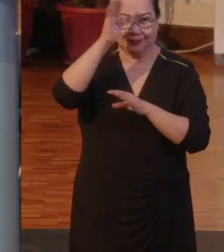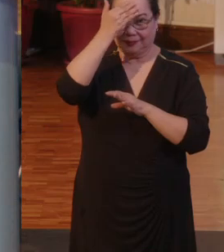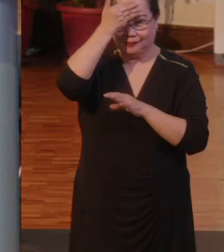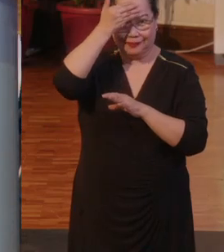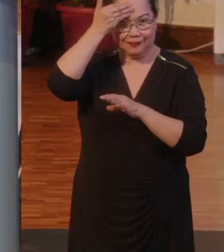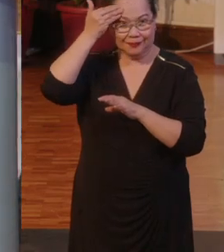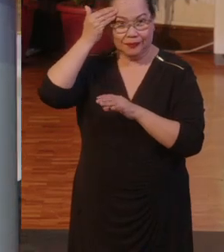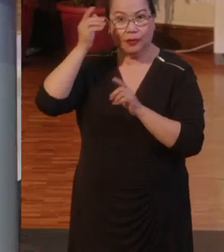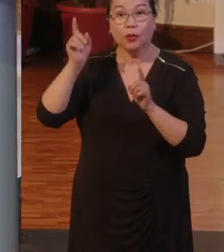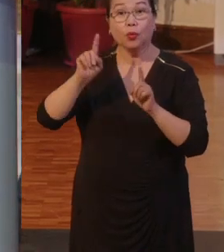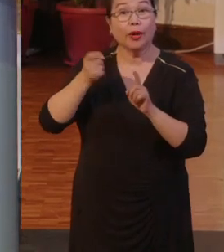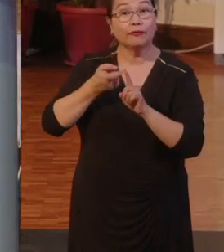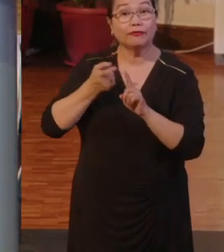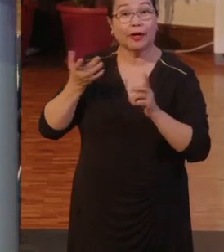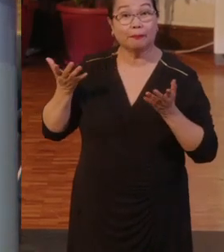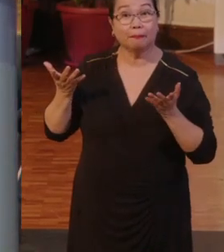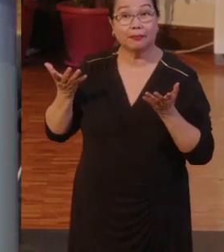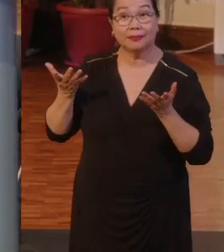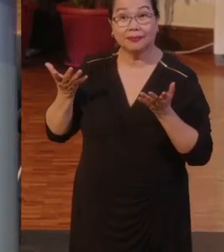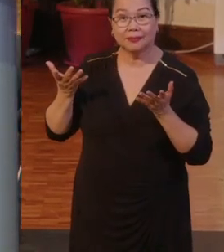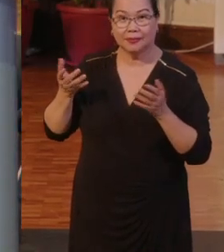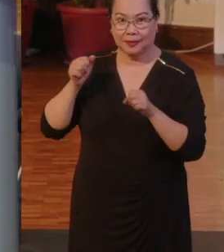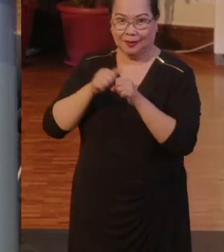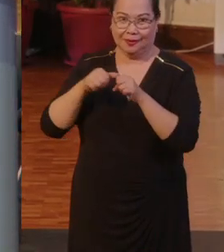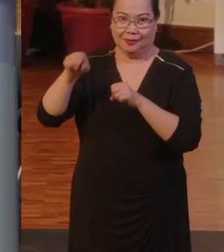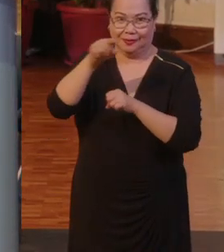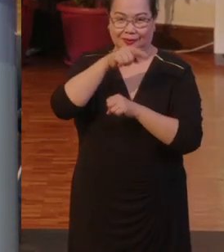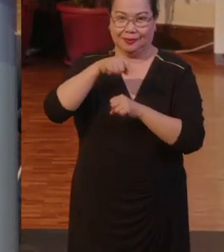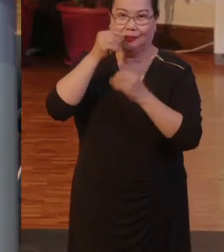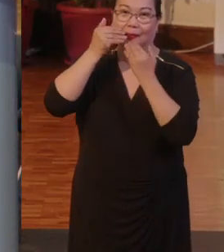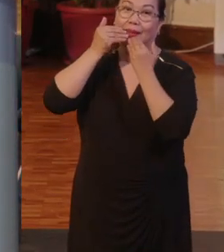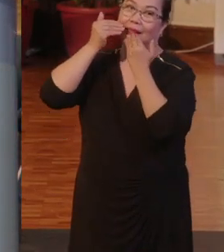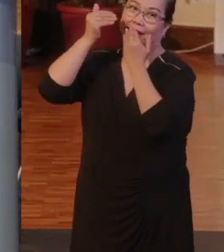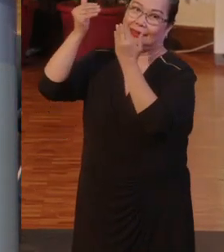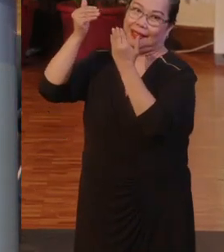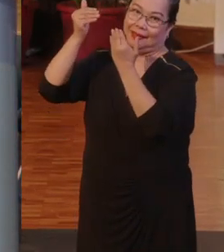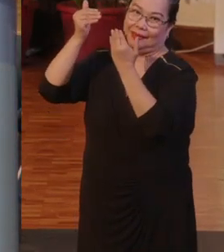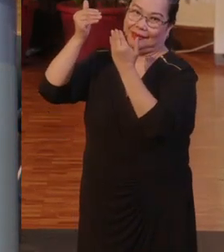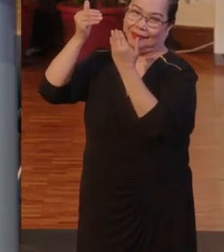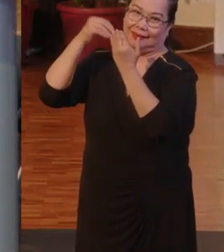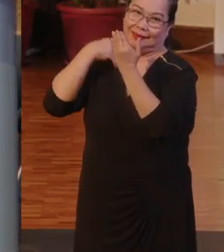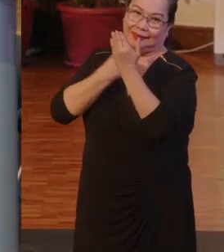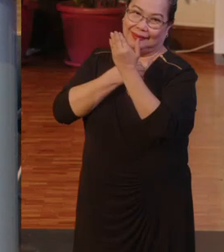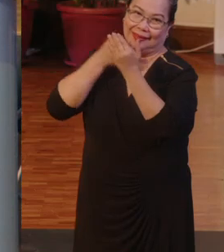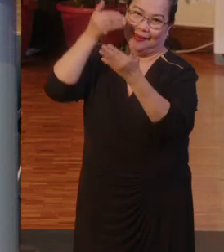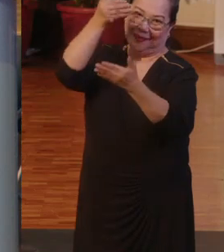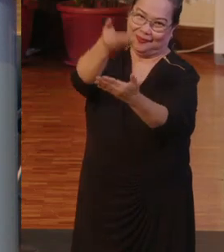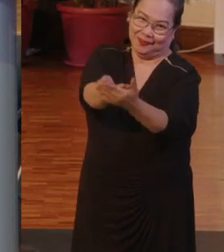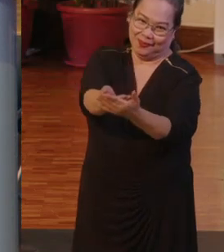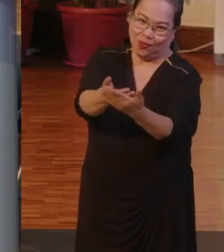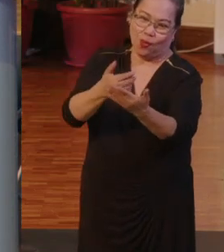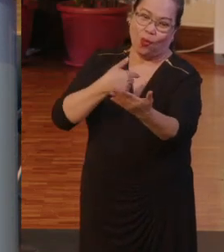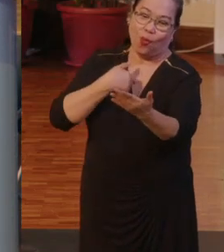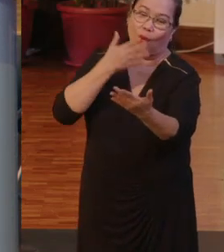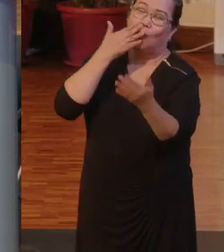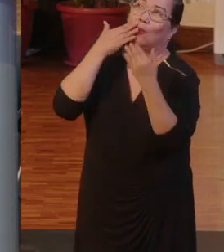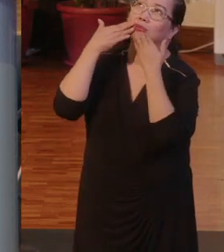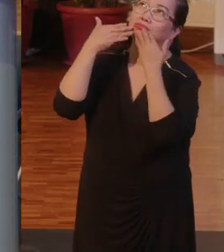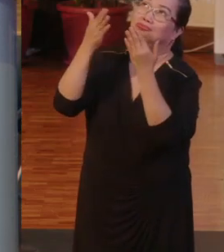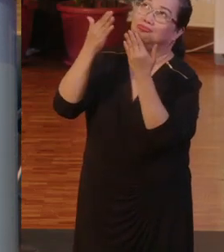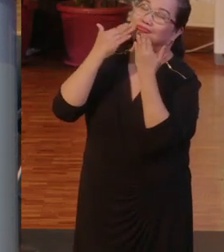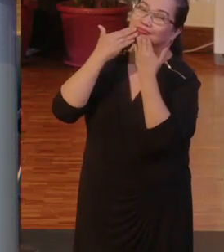ating pinanggalingan upang ating mapasalamatan ang ating narating at